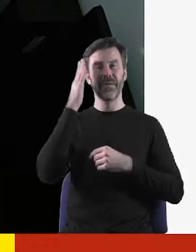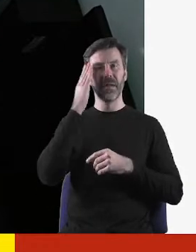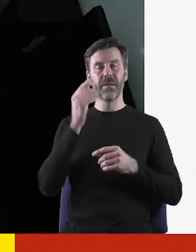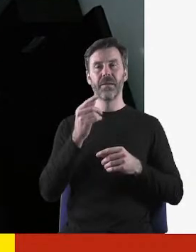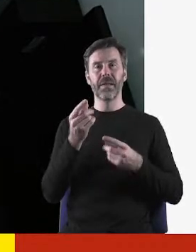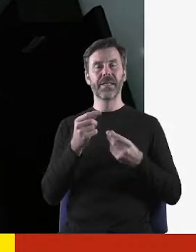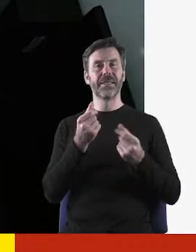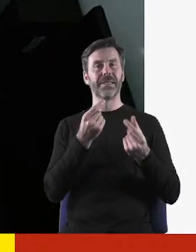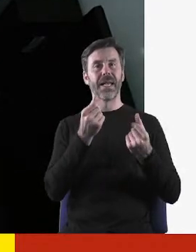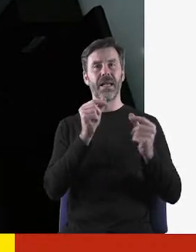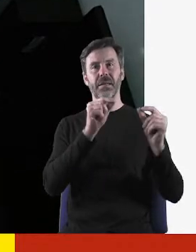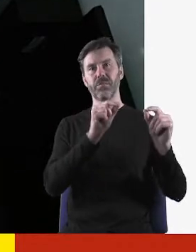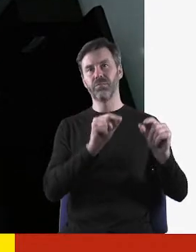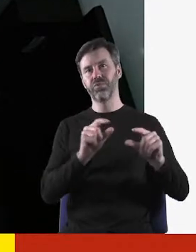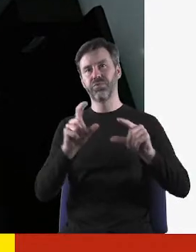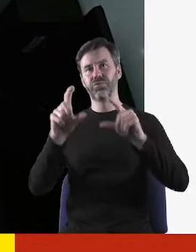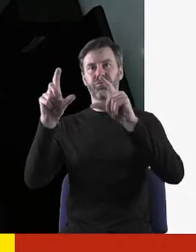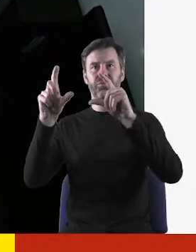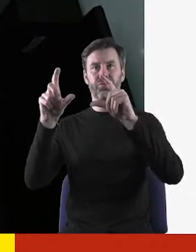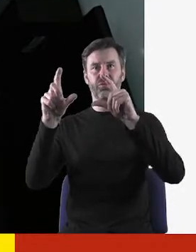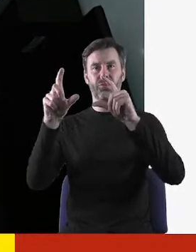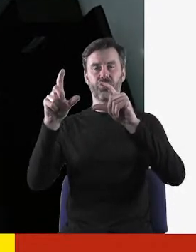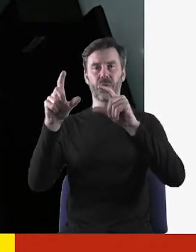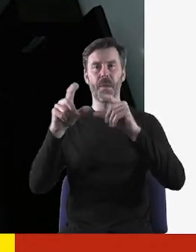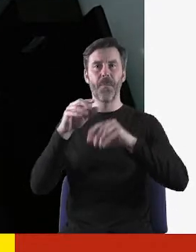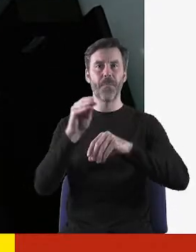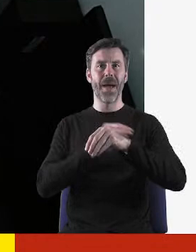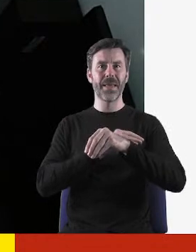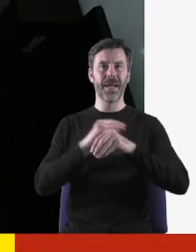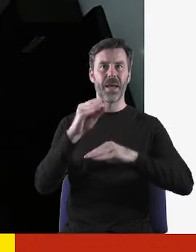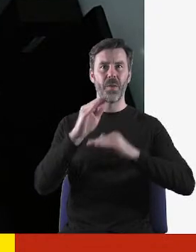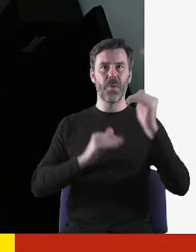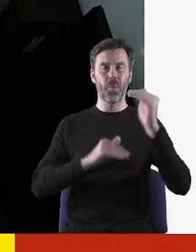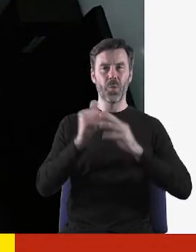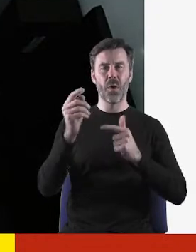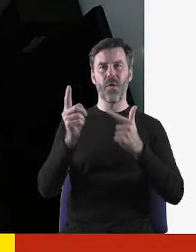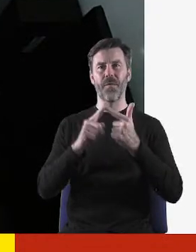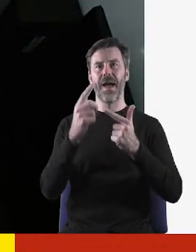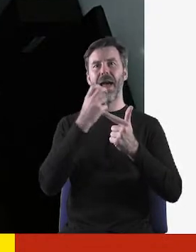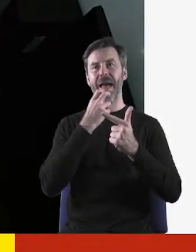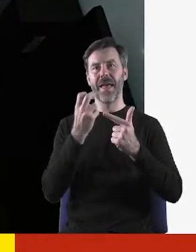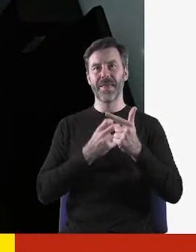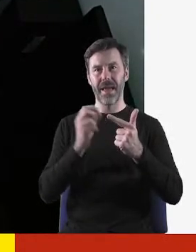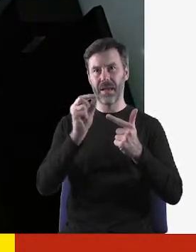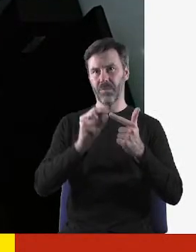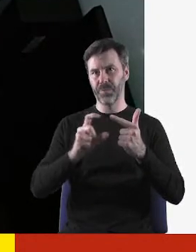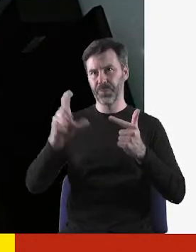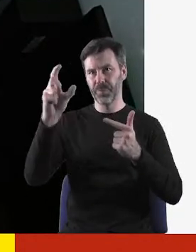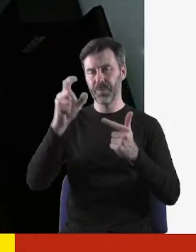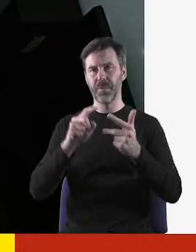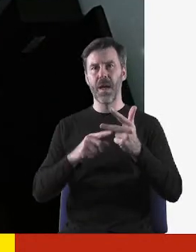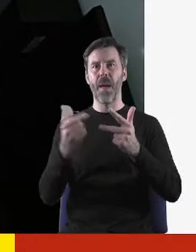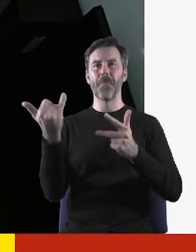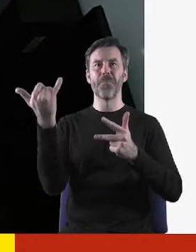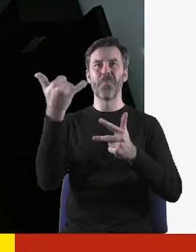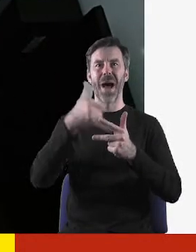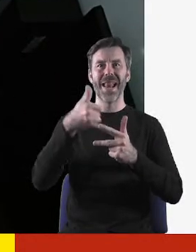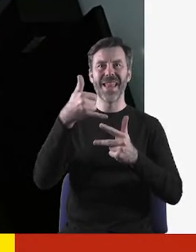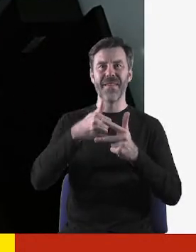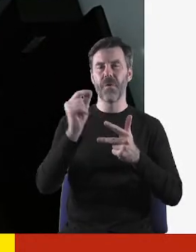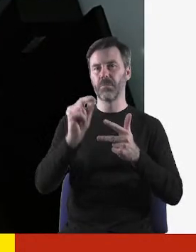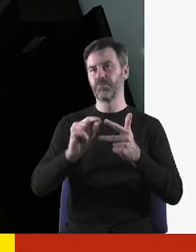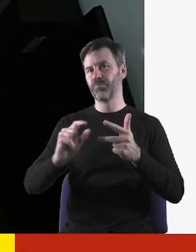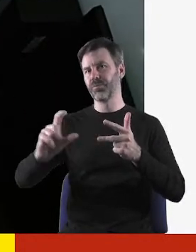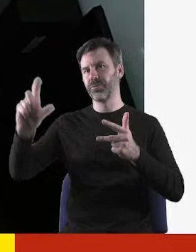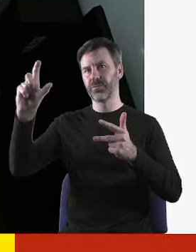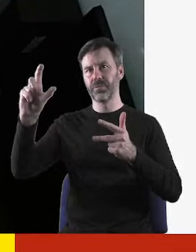wzrostu cen w zakresie artykułów budowlanych, energii elektrycznej, paliwa, a poza tym, co za tym